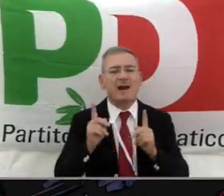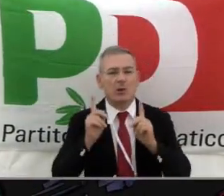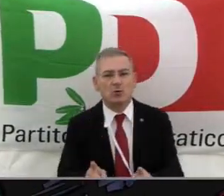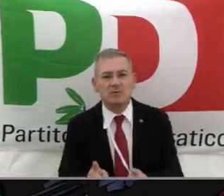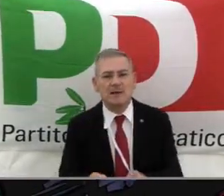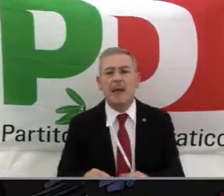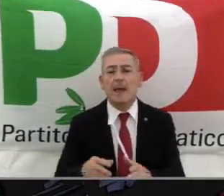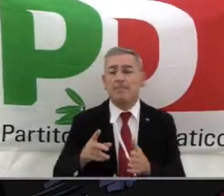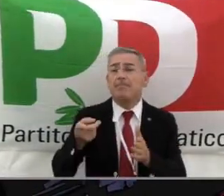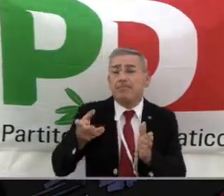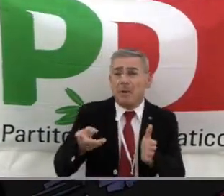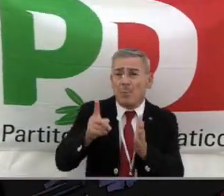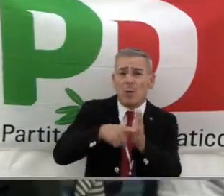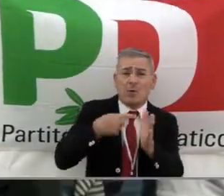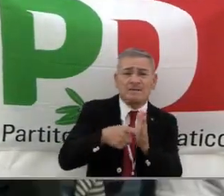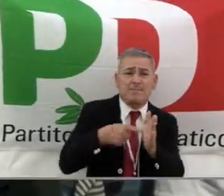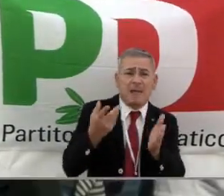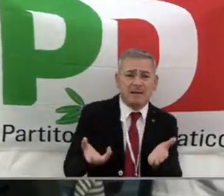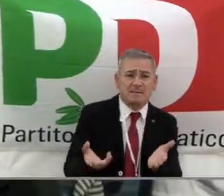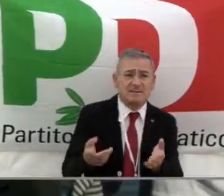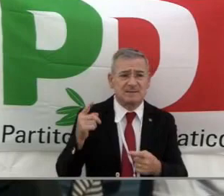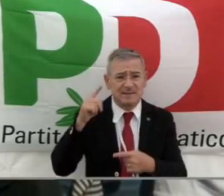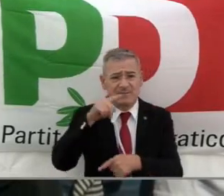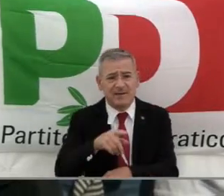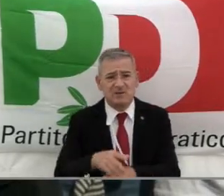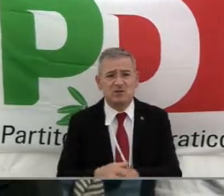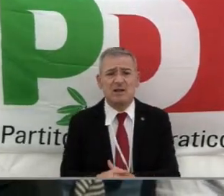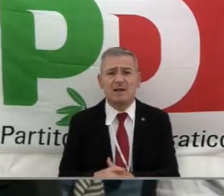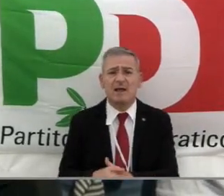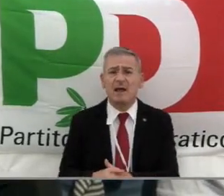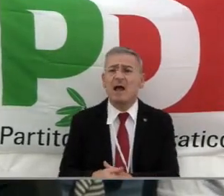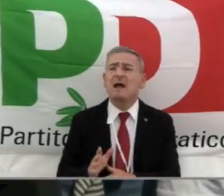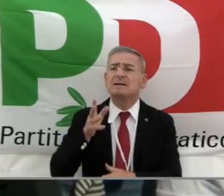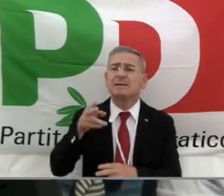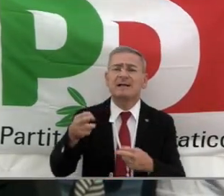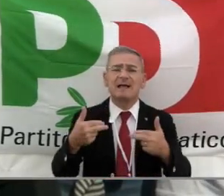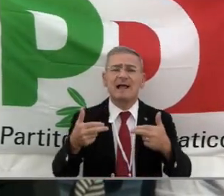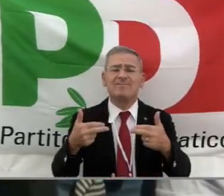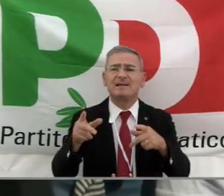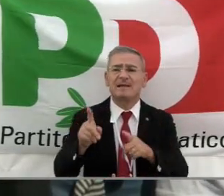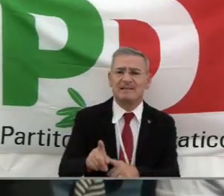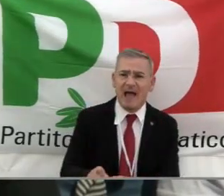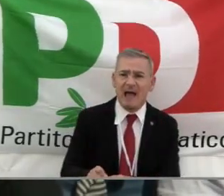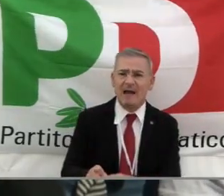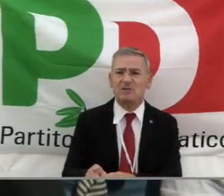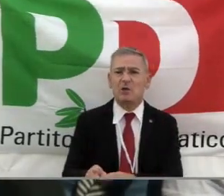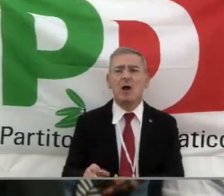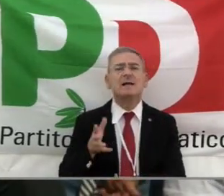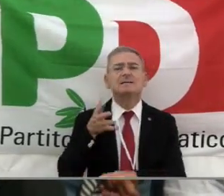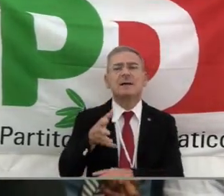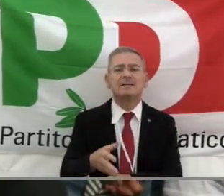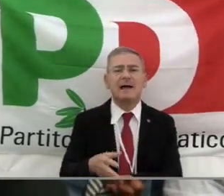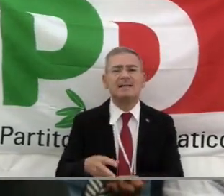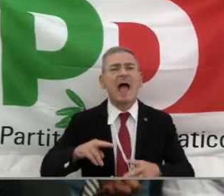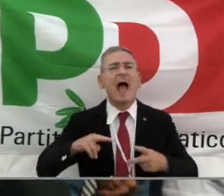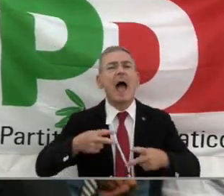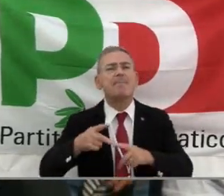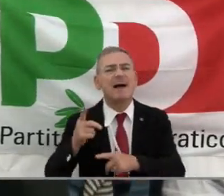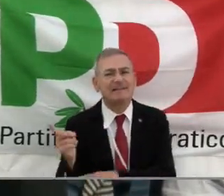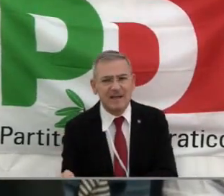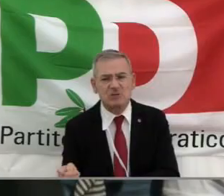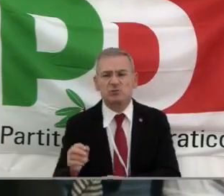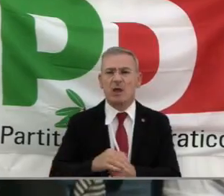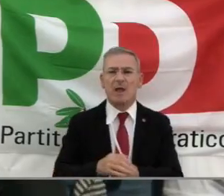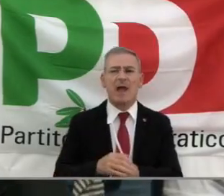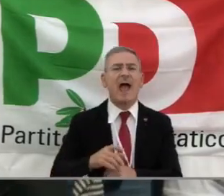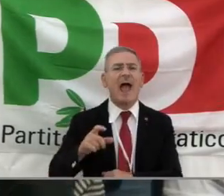in questi mesi difficili, andando all'Ilva di Taranto, andando ad Amatrice, andando a